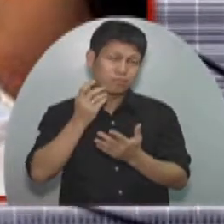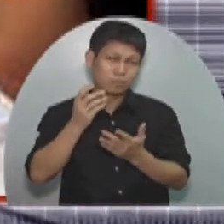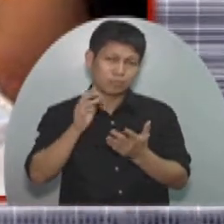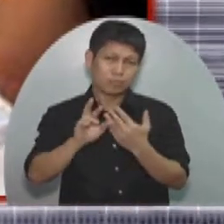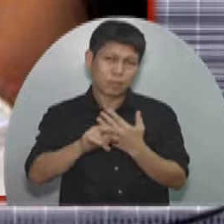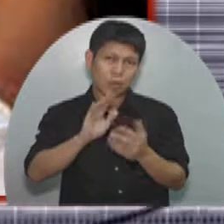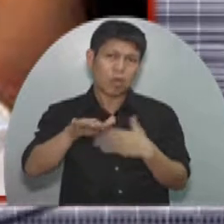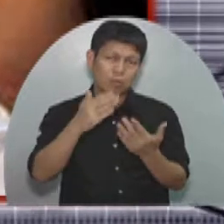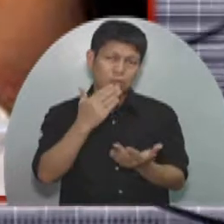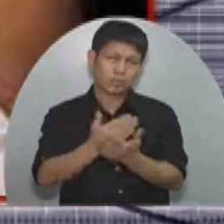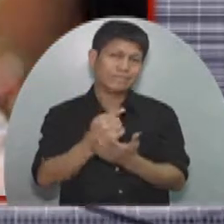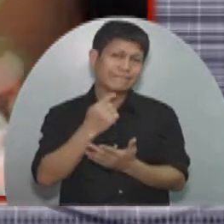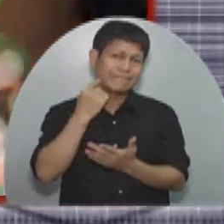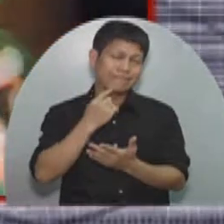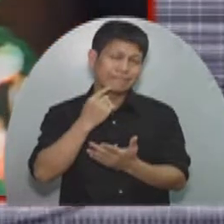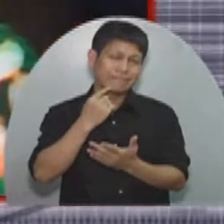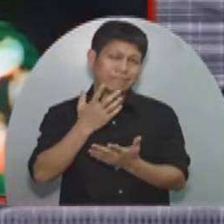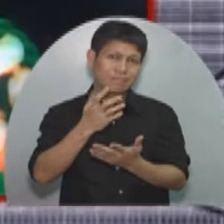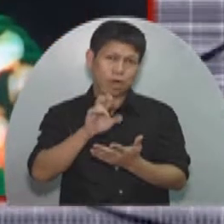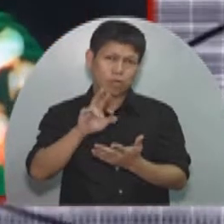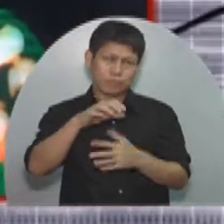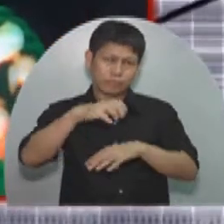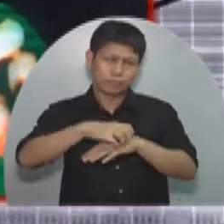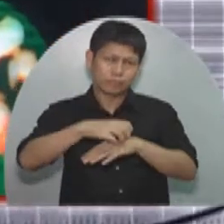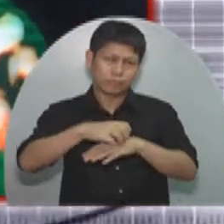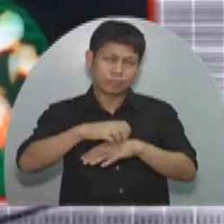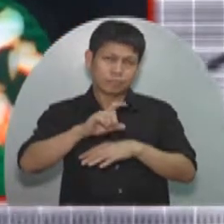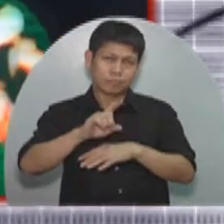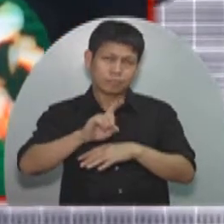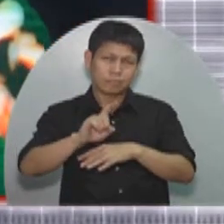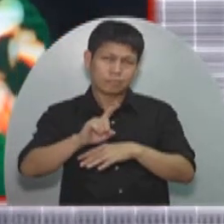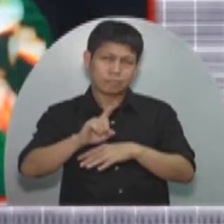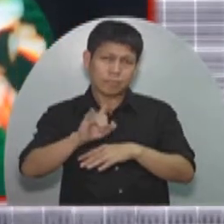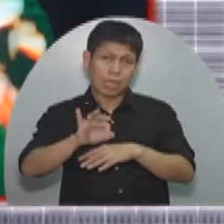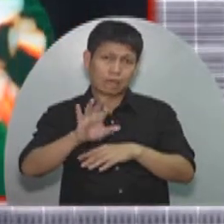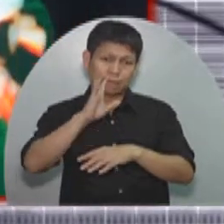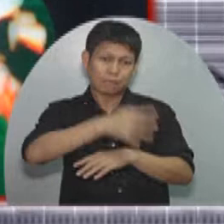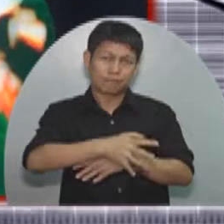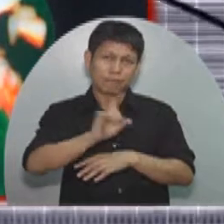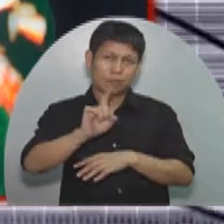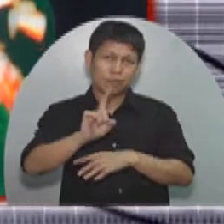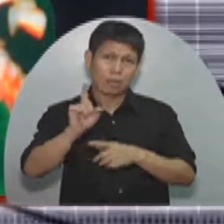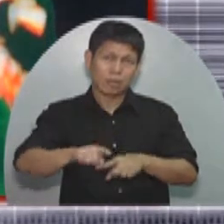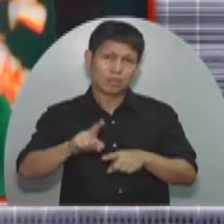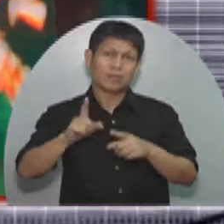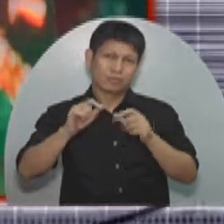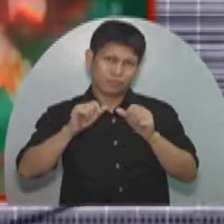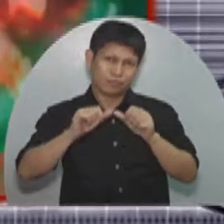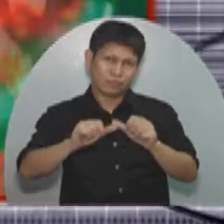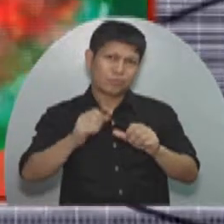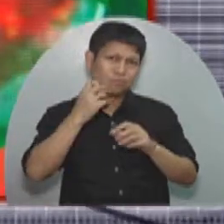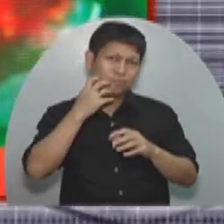bahagi ito ng kanyang bibig at ng kanyang muka. Ang mga bukol na ito ay kapag natin napabayaan ay patuloy pong